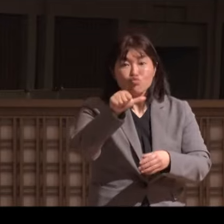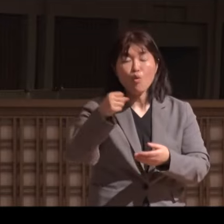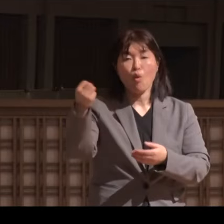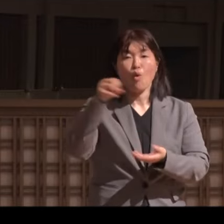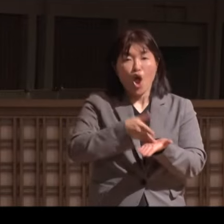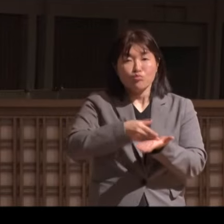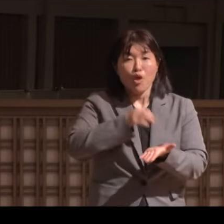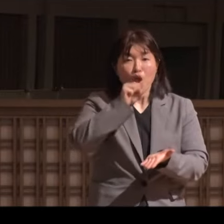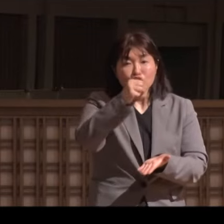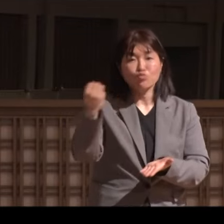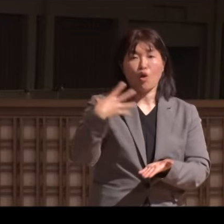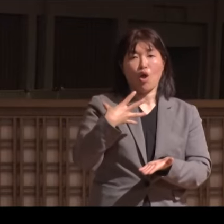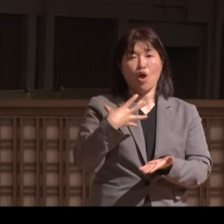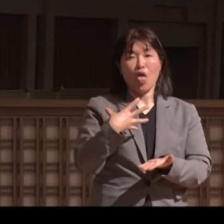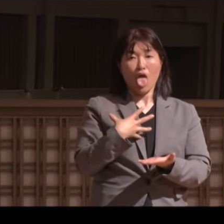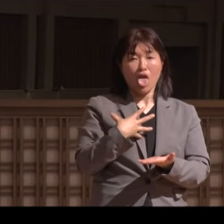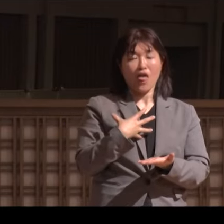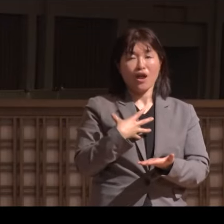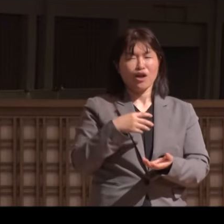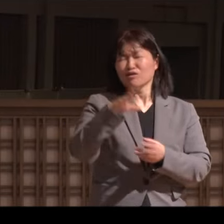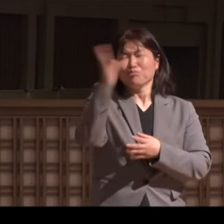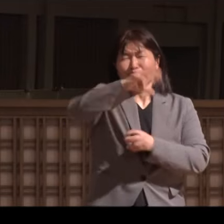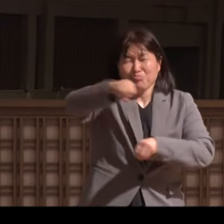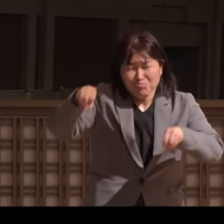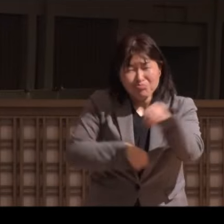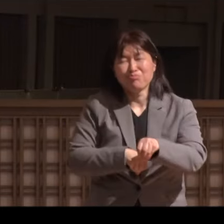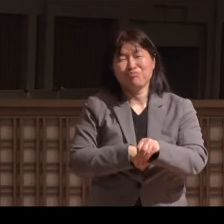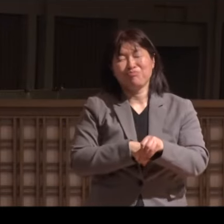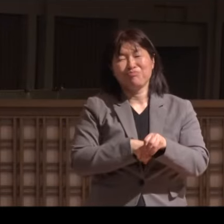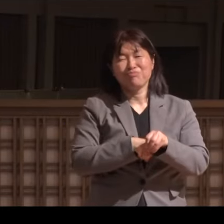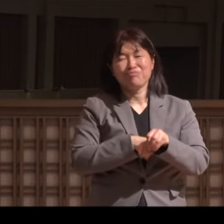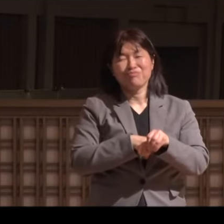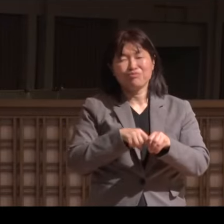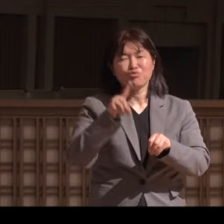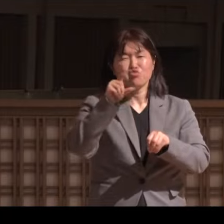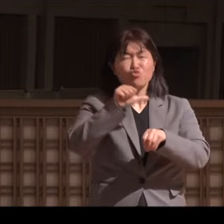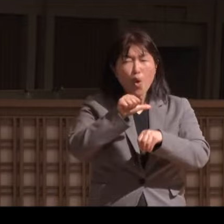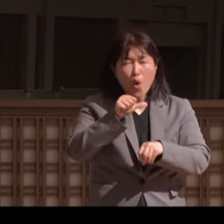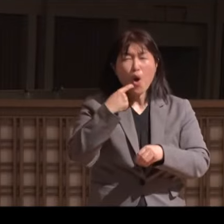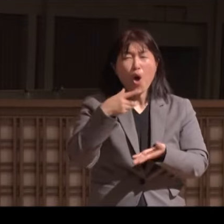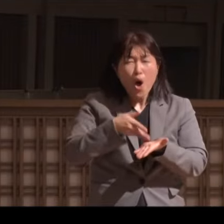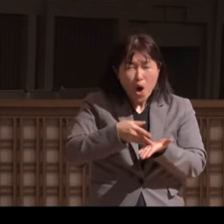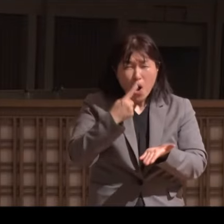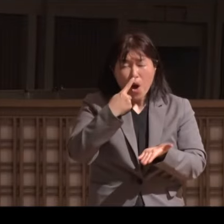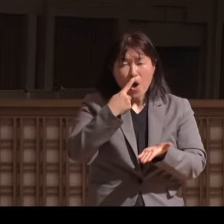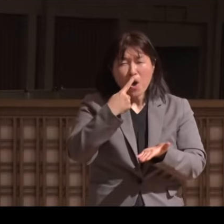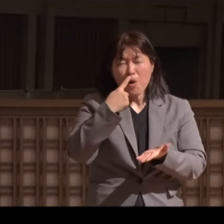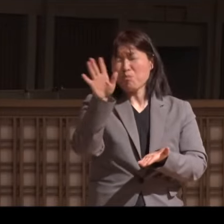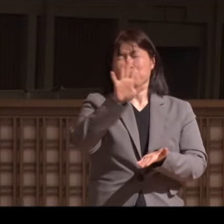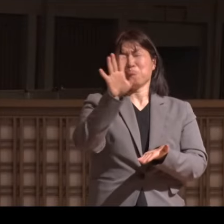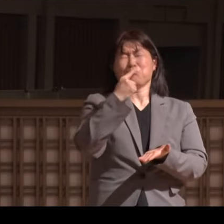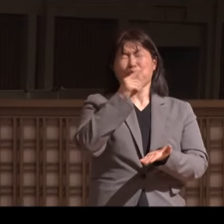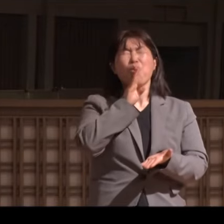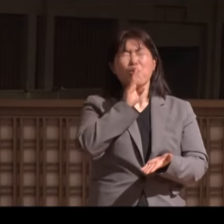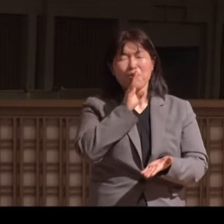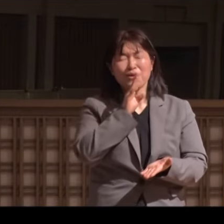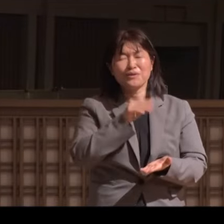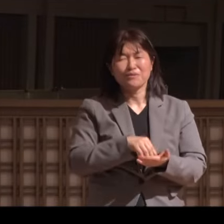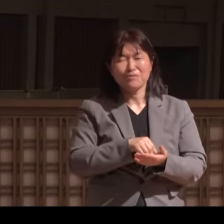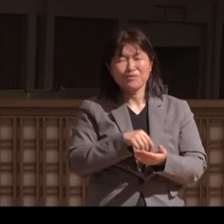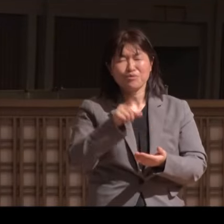よって言っていただくんですよねいや逆だろうと思いますけどね15分話してまずだなって思うんですけれども僕